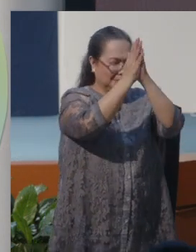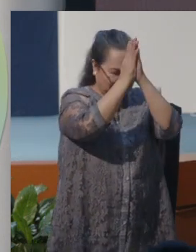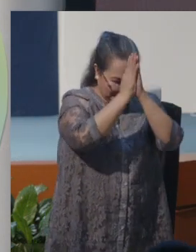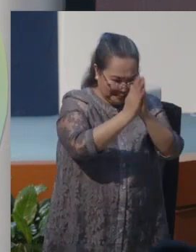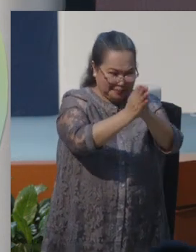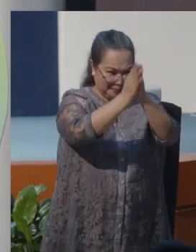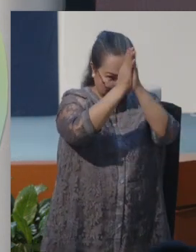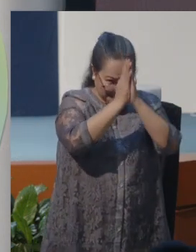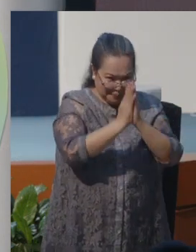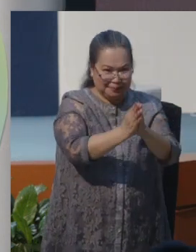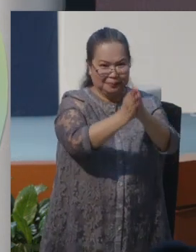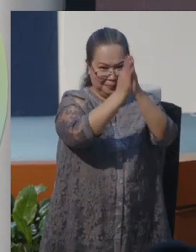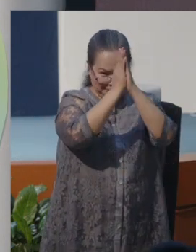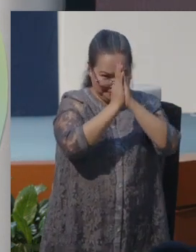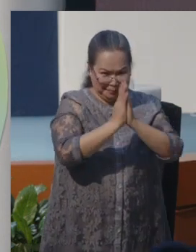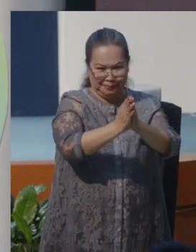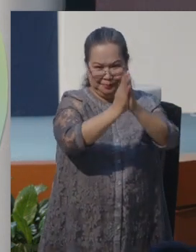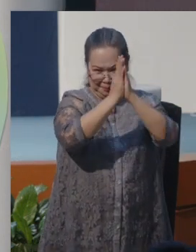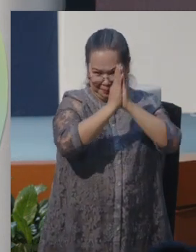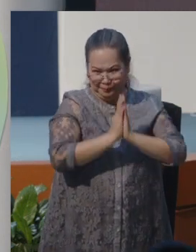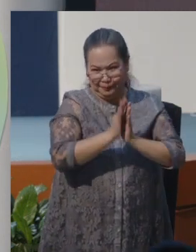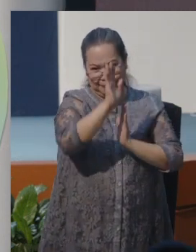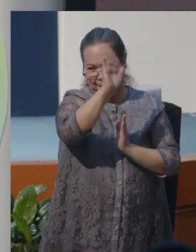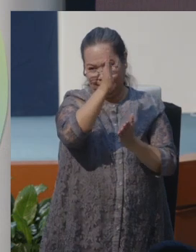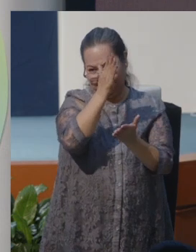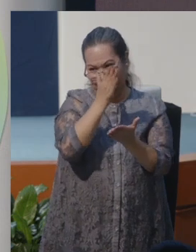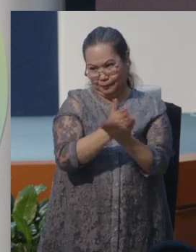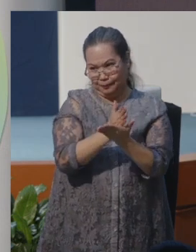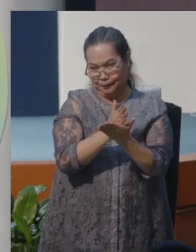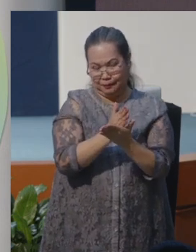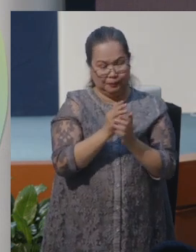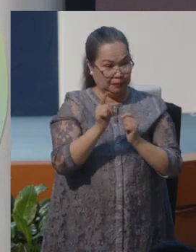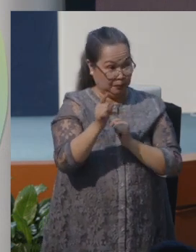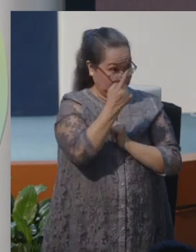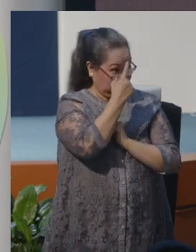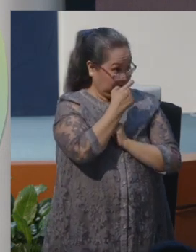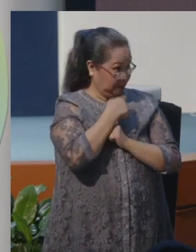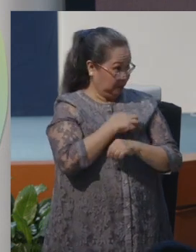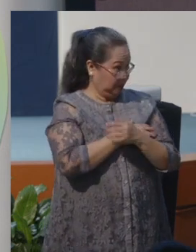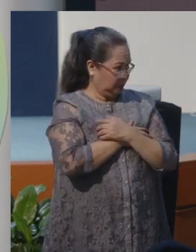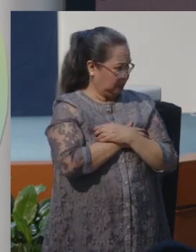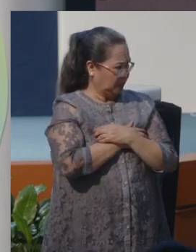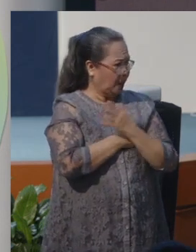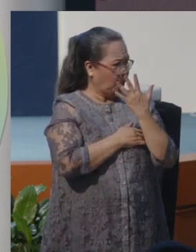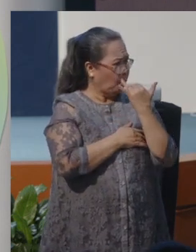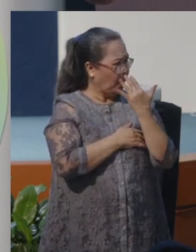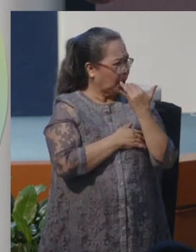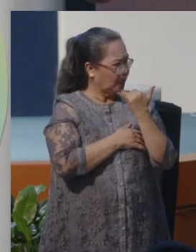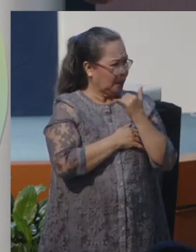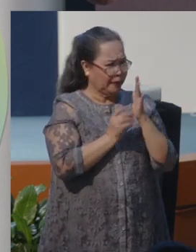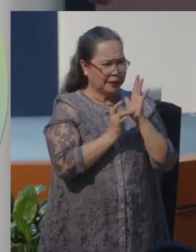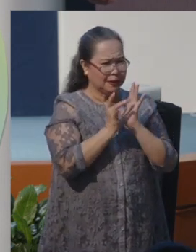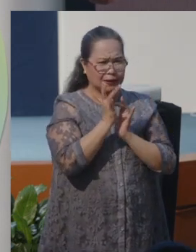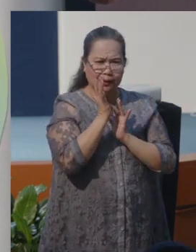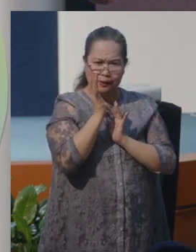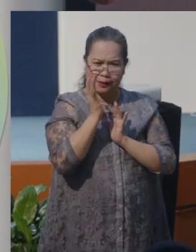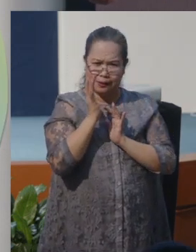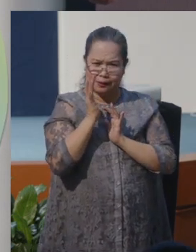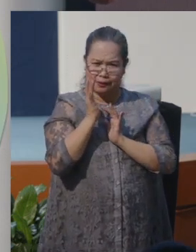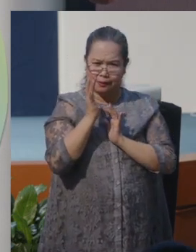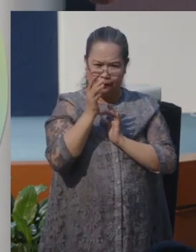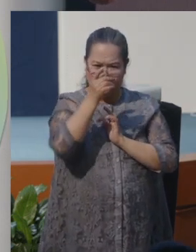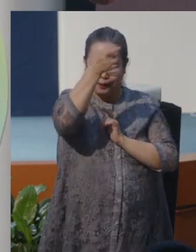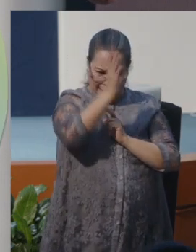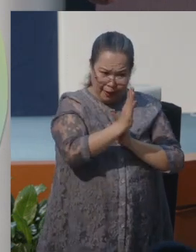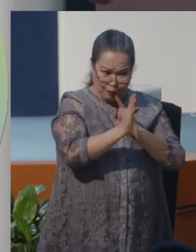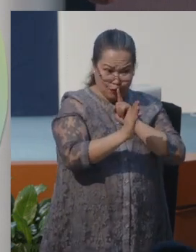ng ating Panginoon. Maaari natin tanungin, bakit kaya si Jesus na